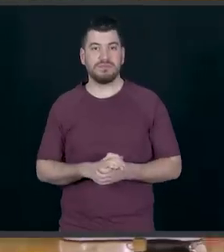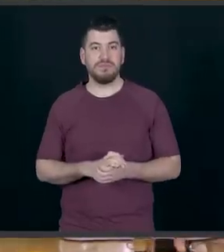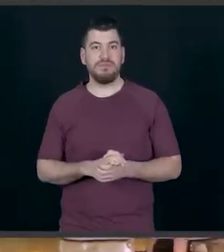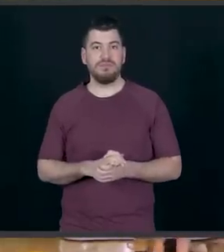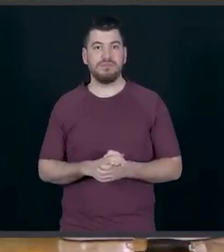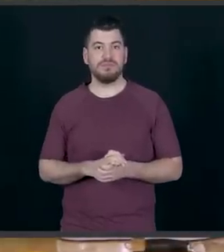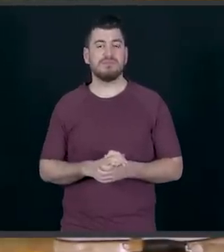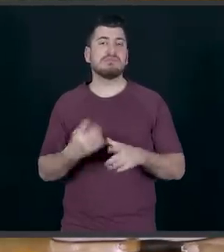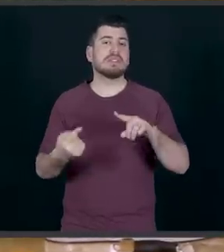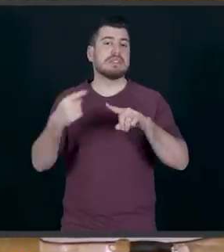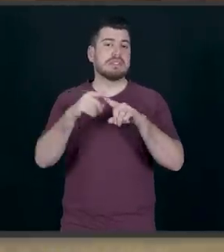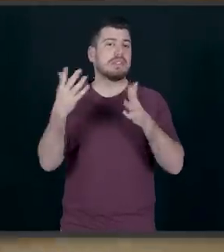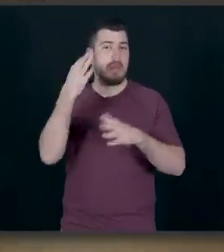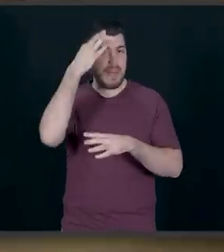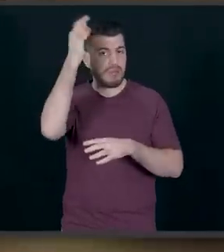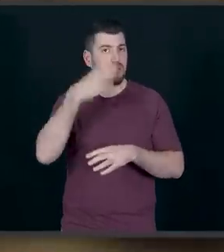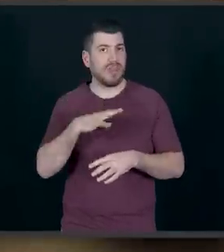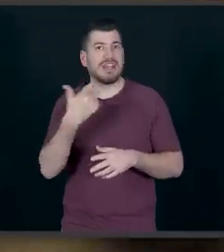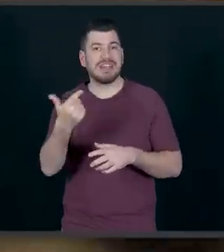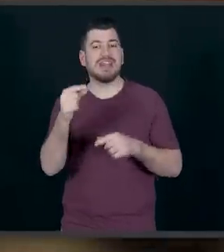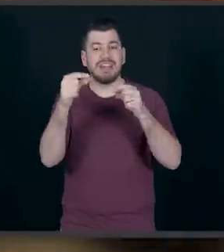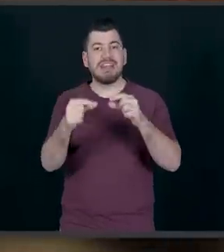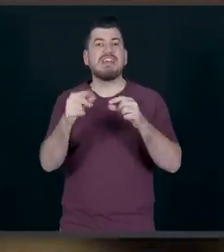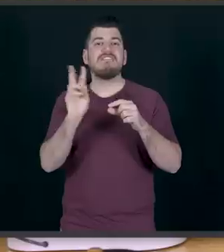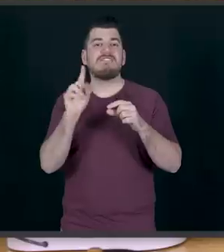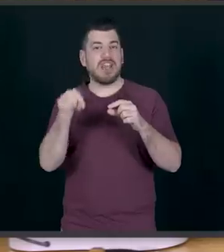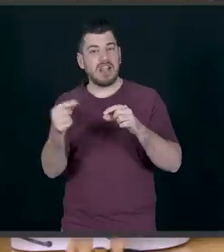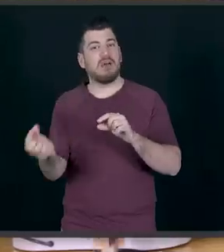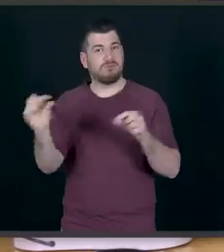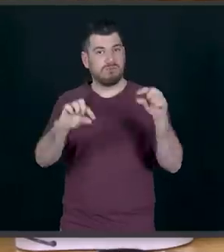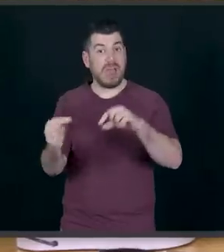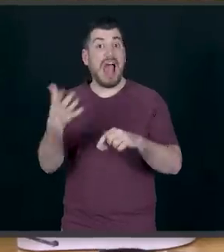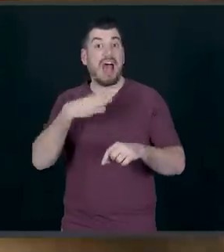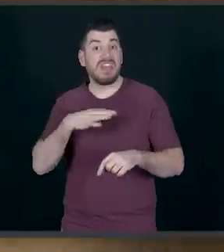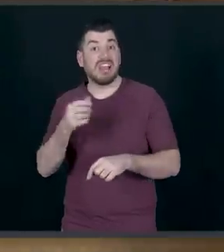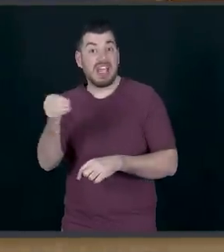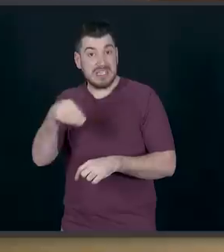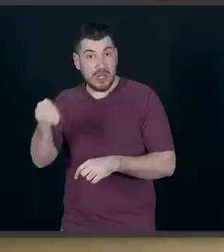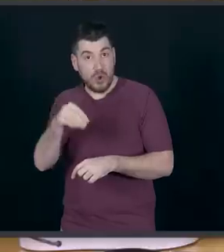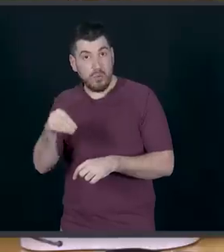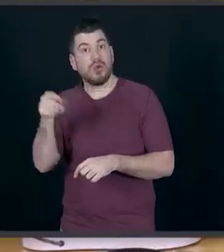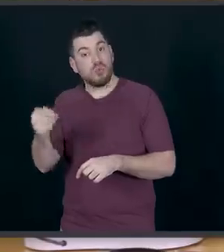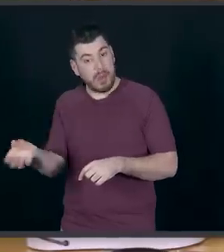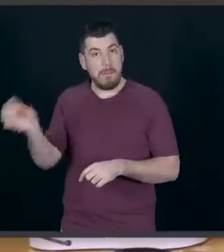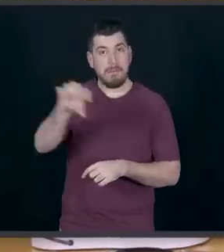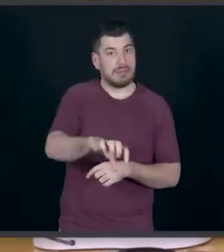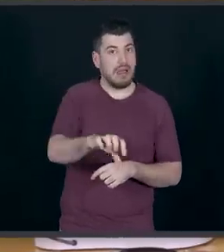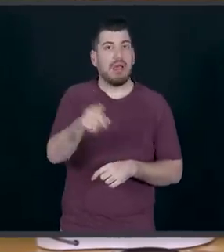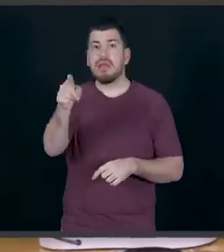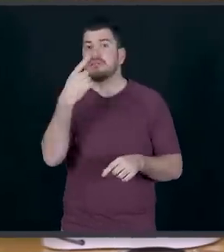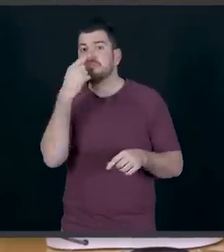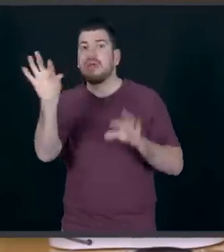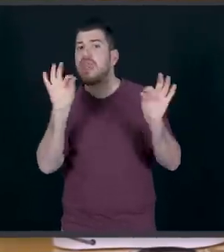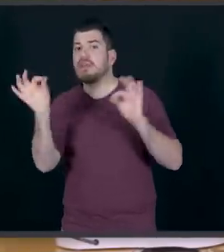Και σε περίπτωση όπου βάλετε βανιλίνες, θα τις βάλετε τώρα. Σε περίπτωση που βάλετε σιρόπι, θα το βάλετε μέσα στο μείγμα. Διαλέξτε και παίρνετε. Τι